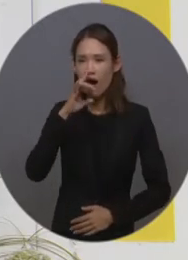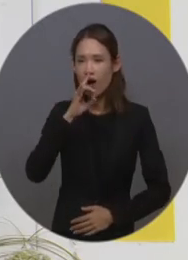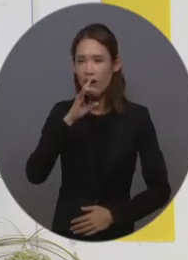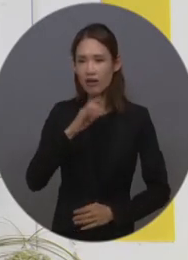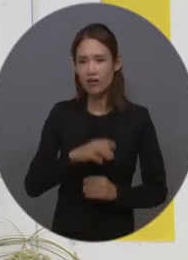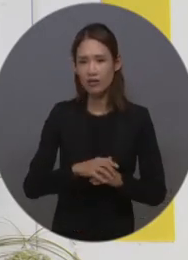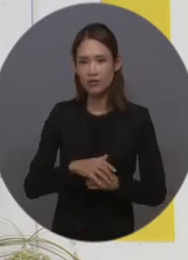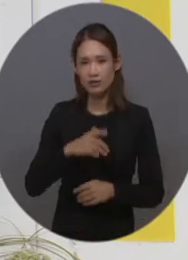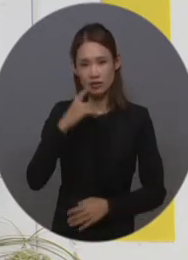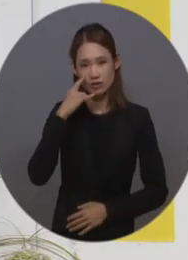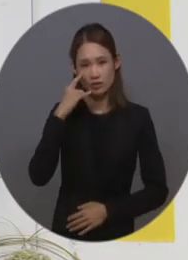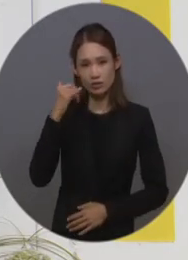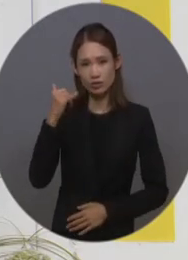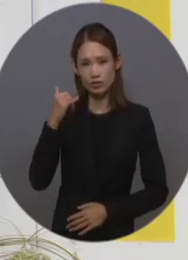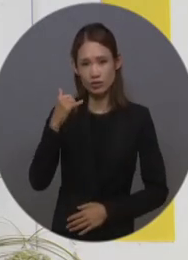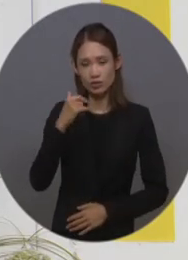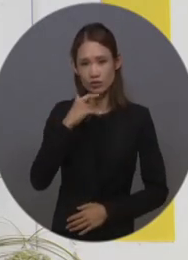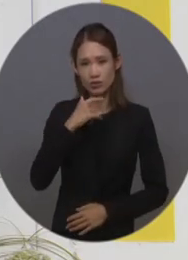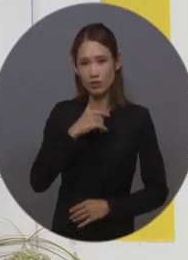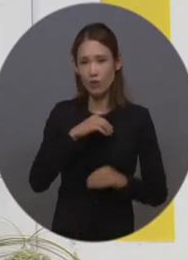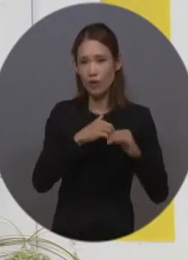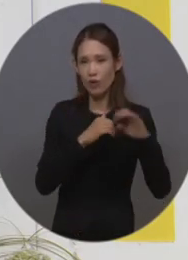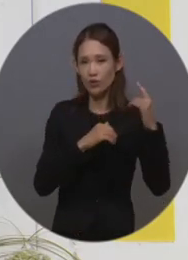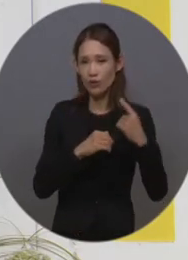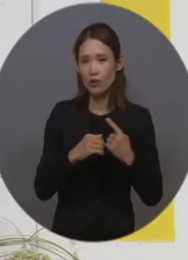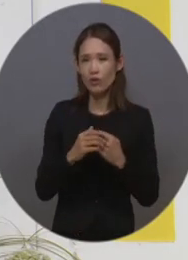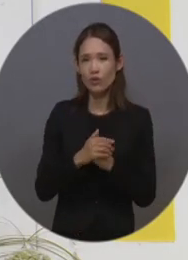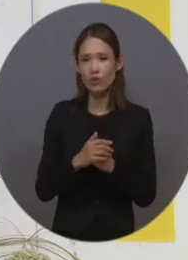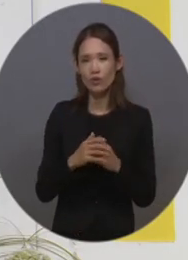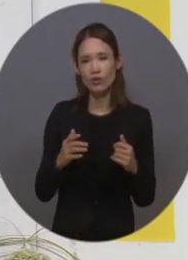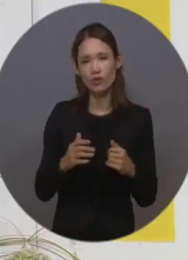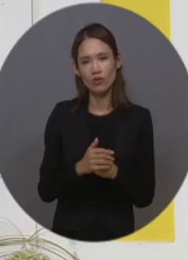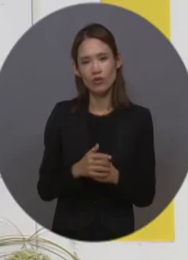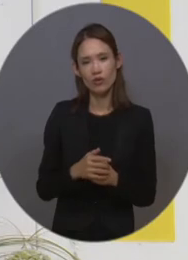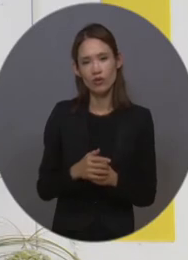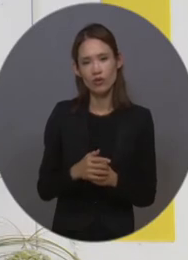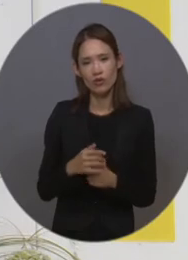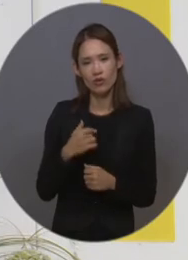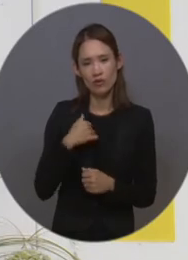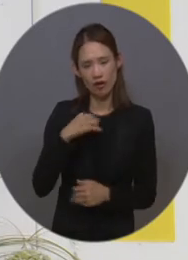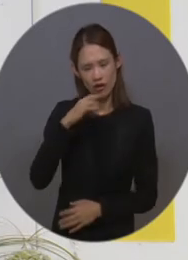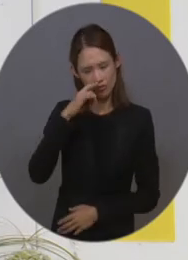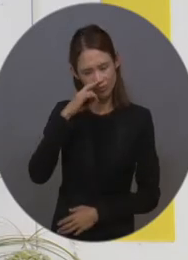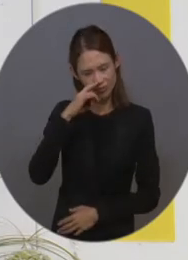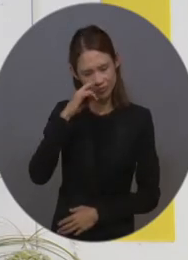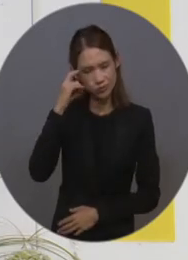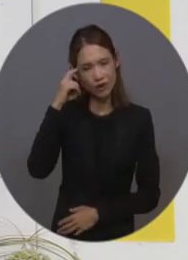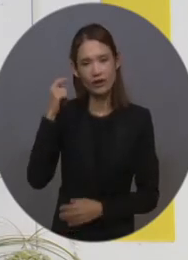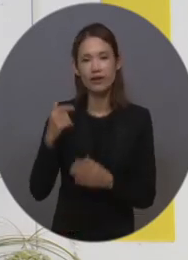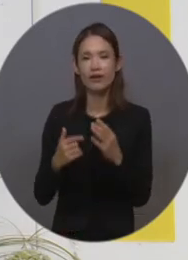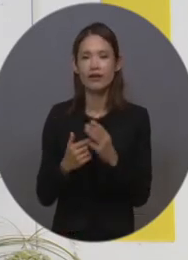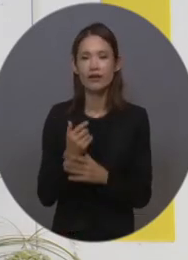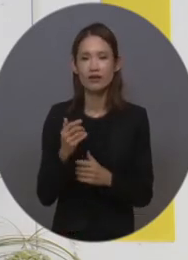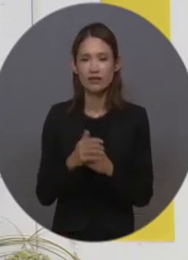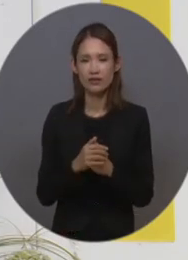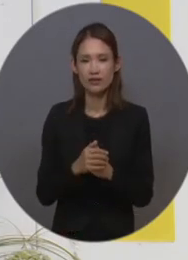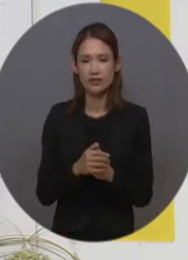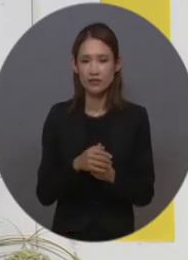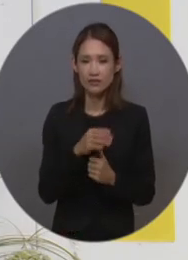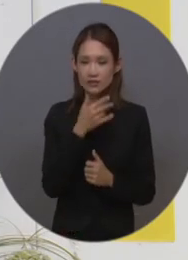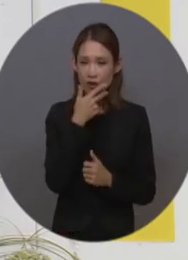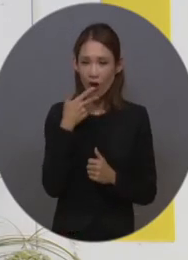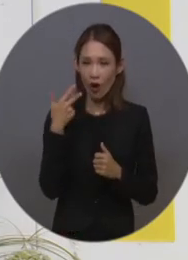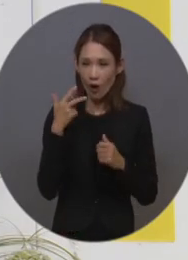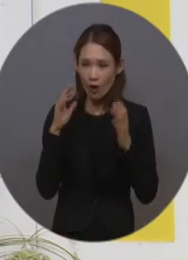저희 부모님이 다 또 월남하신 분들이에요. 아, 그러셨군요. 네, 그래서 제가 호기심이 생긴 거예요. 근데 사실은 영어 공부를